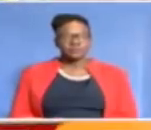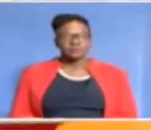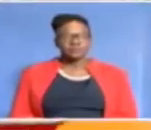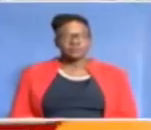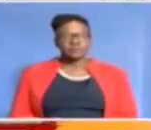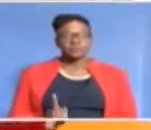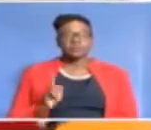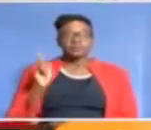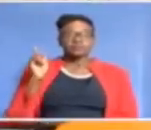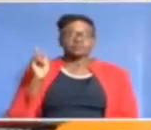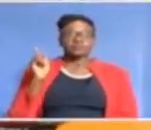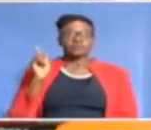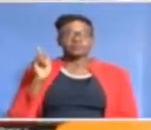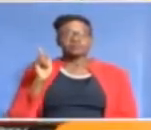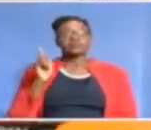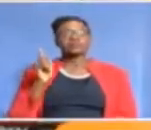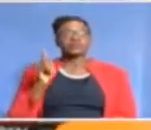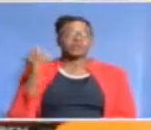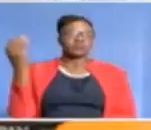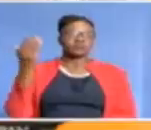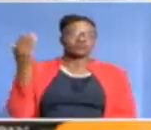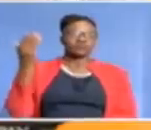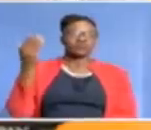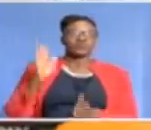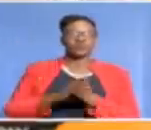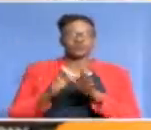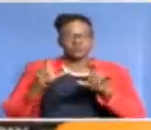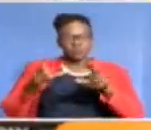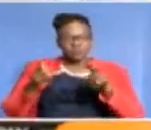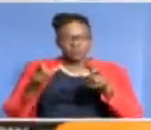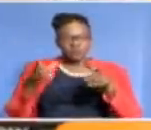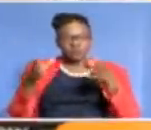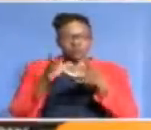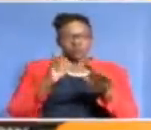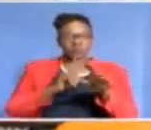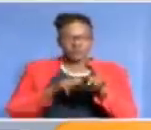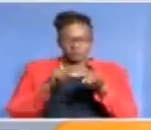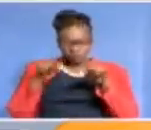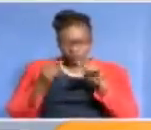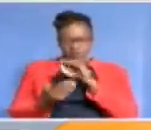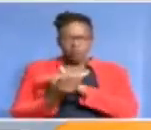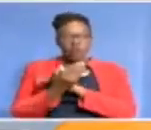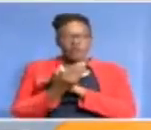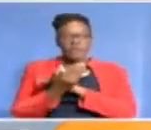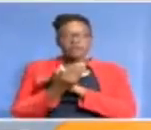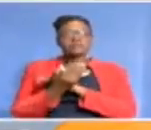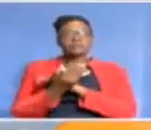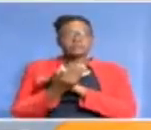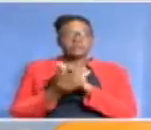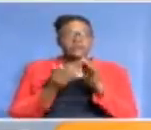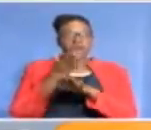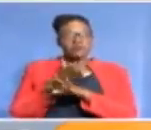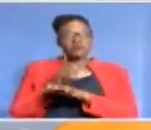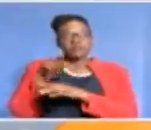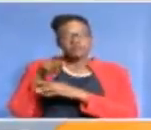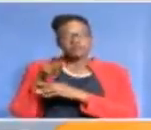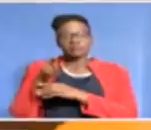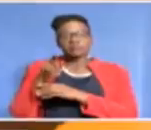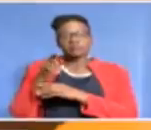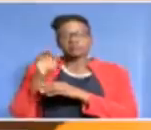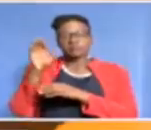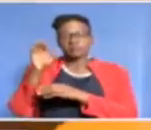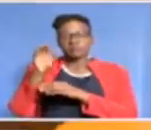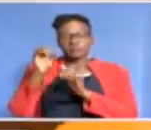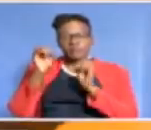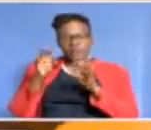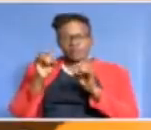Alikuwa anazungumza na waandishi wa habari aliporejea ofisini mapema asubuhi, siku chache baada ya kutimuliwa na bunge la kaunti